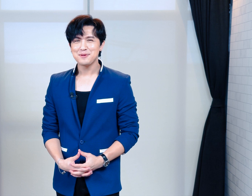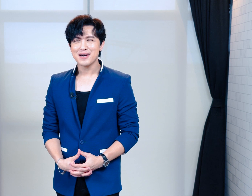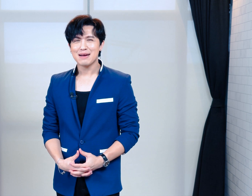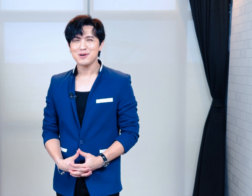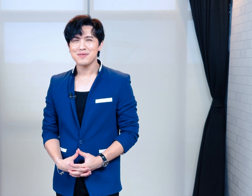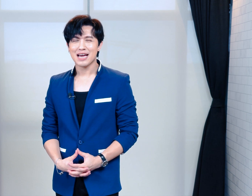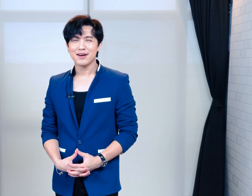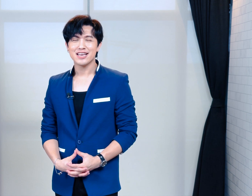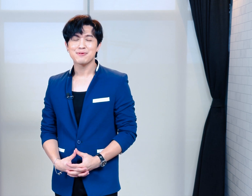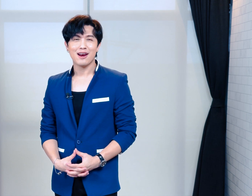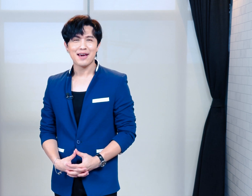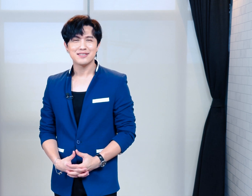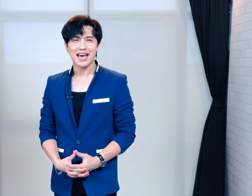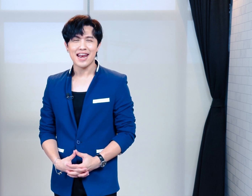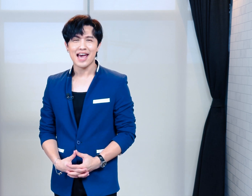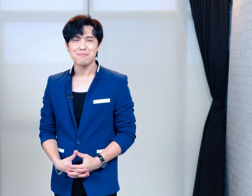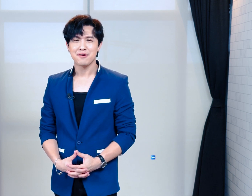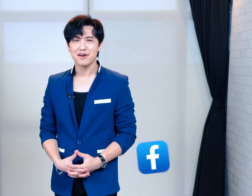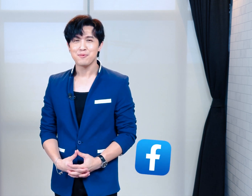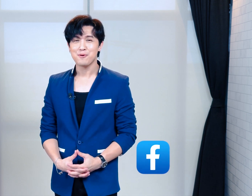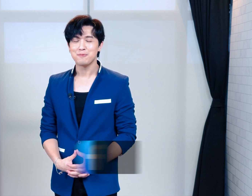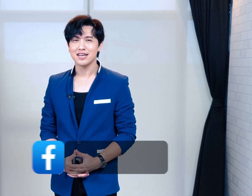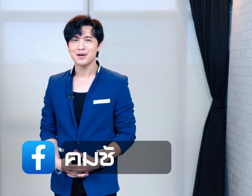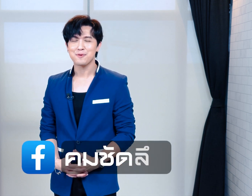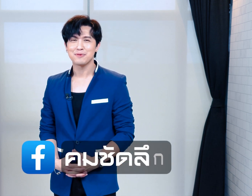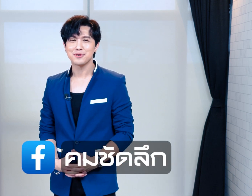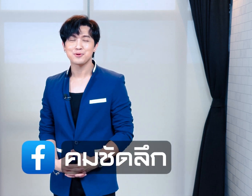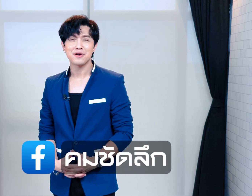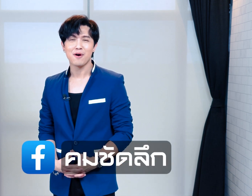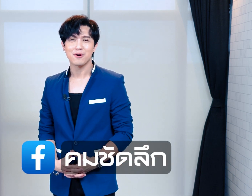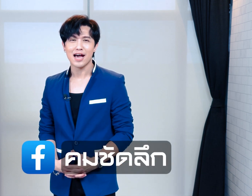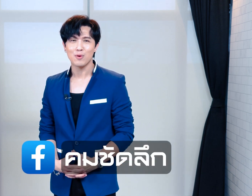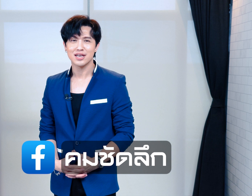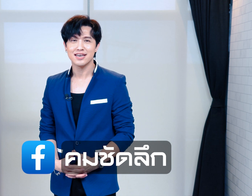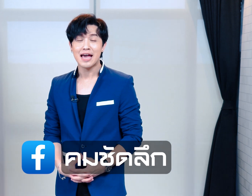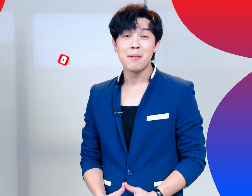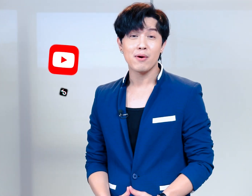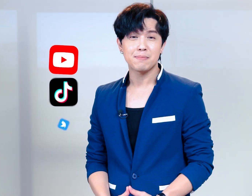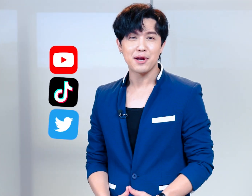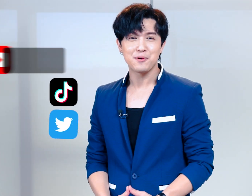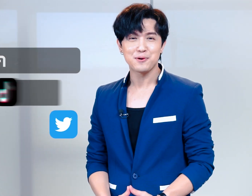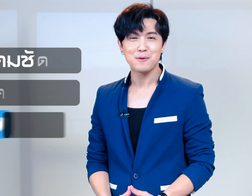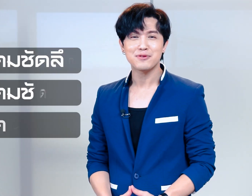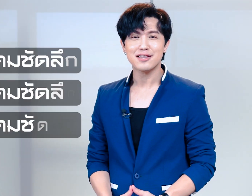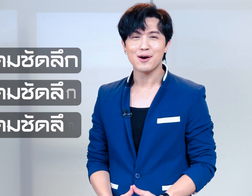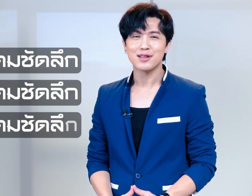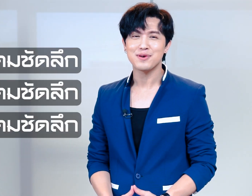ขอบคุณทุกการรับชมนะครับแล้วก็อย่าลืมกดไลค์กดแชร์นะฮะเพจ Facebook คมชลึกรวมถึงทุกๆแพลตฟอร์มของทางคมชลึกไม่ว่าจะเป็น